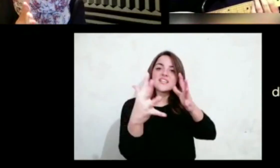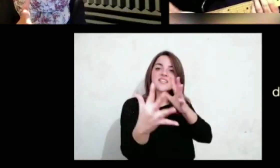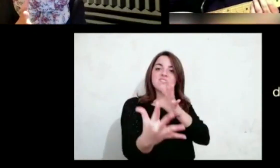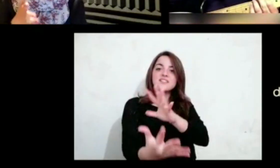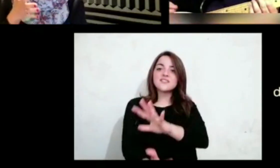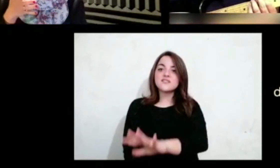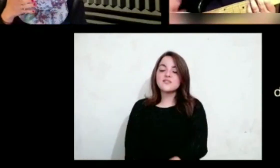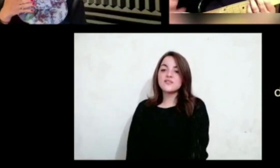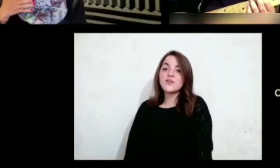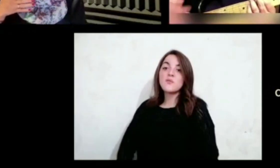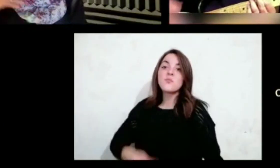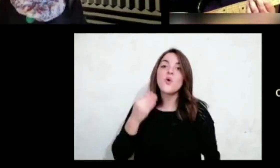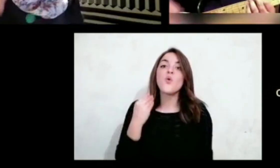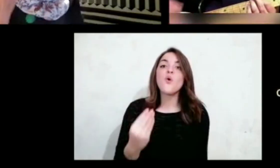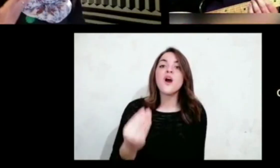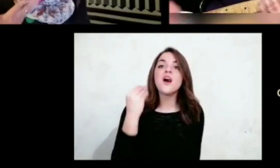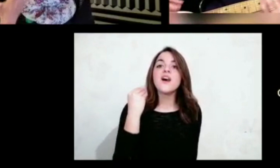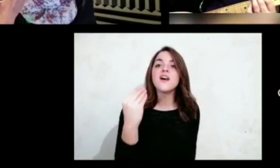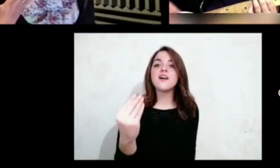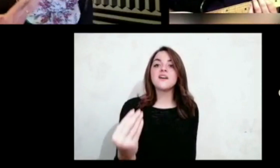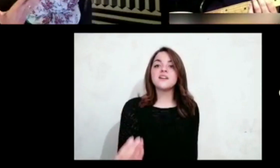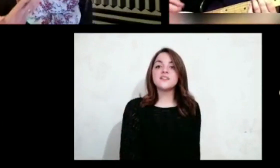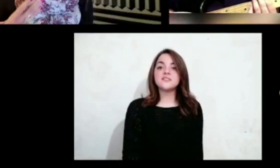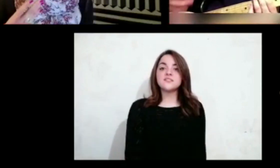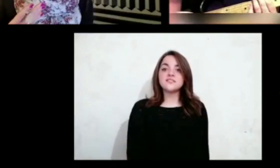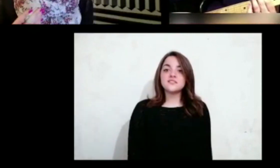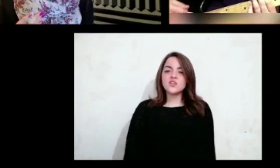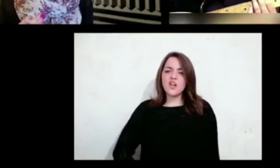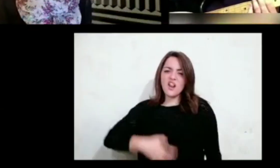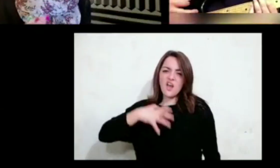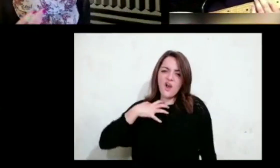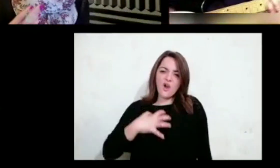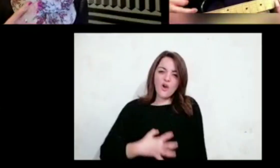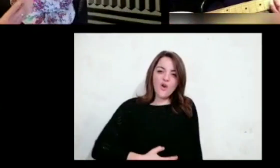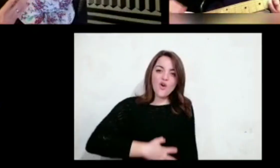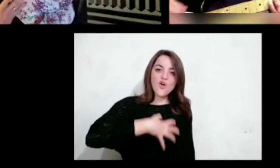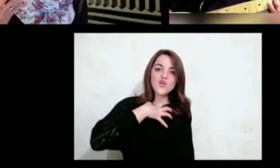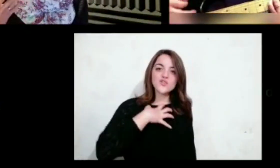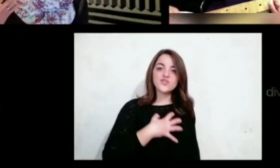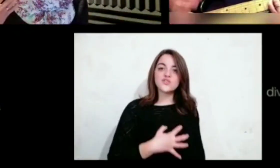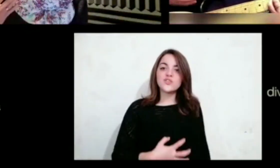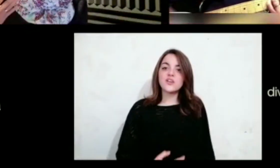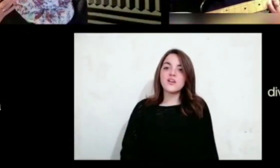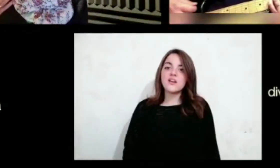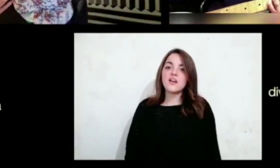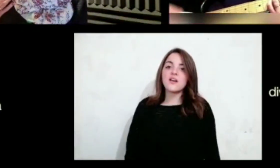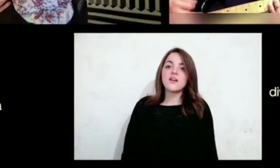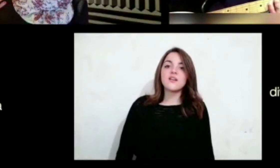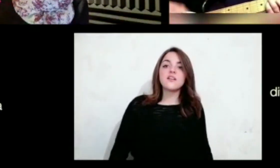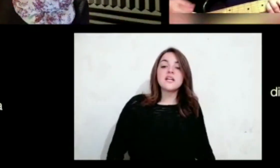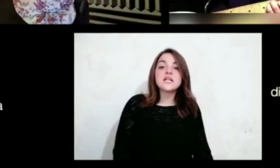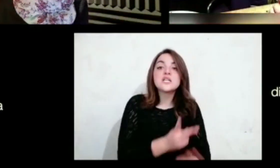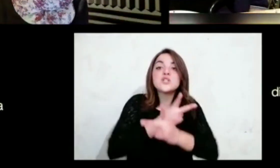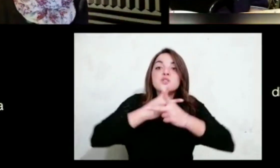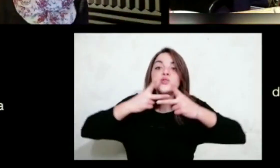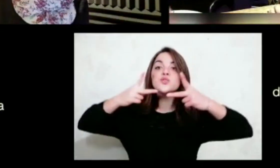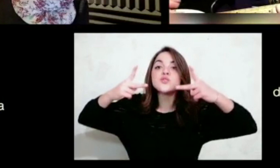diventerà un sorriso? Ma quand'è che l'angoscia